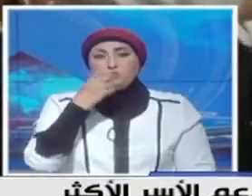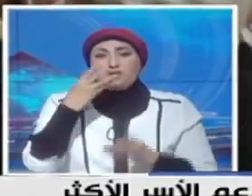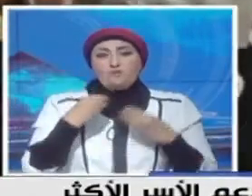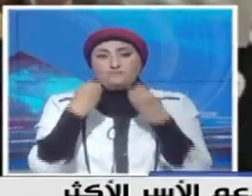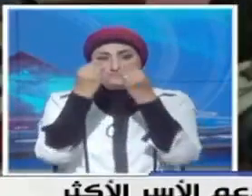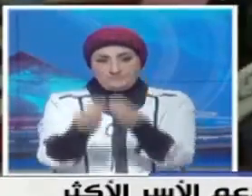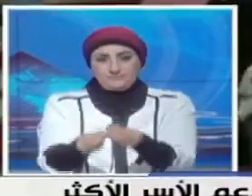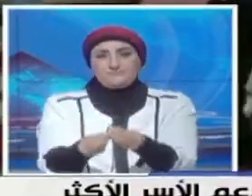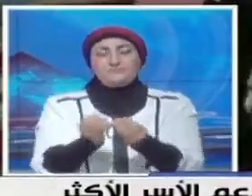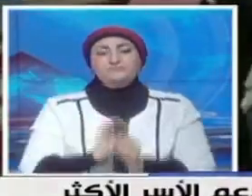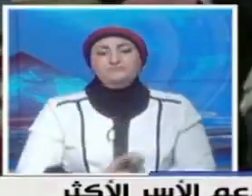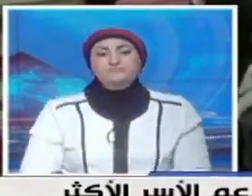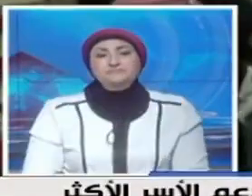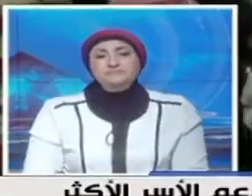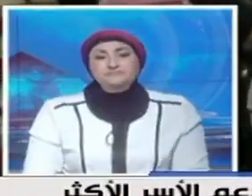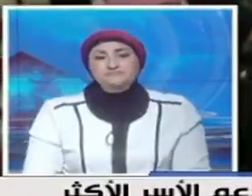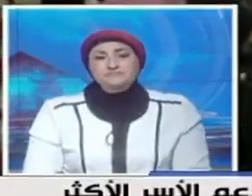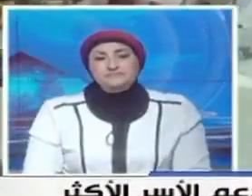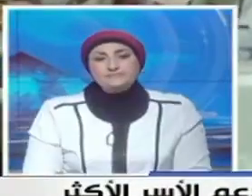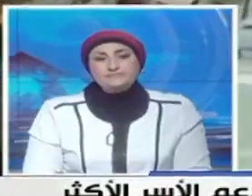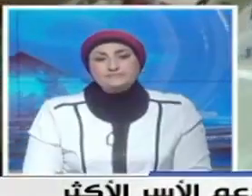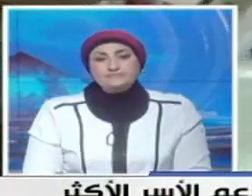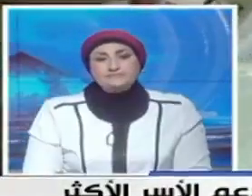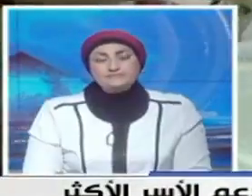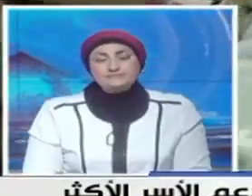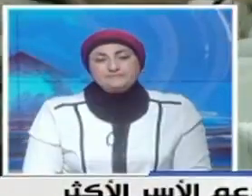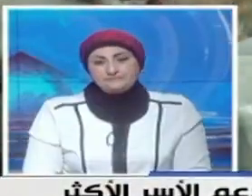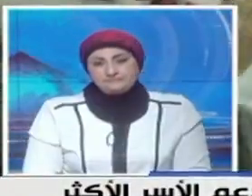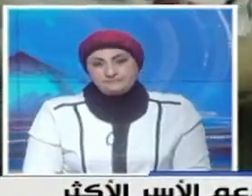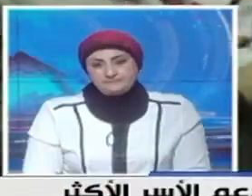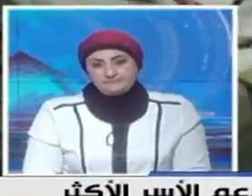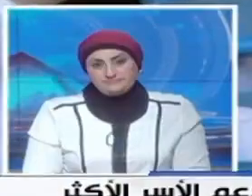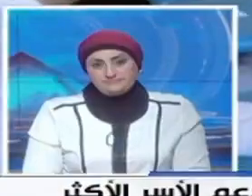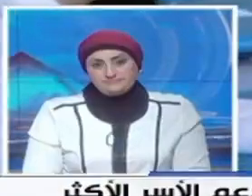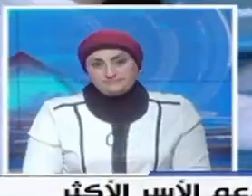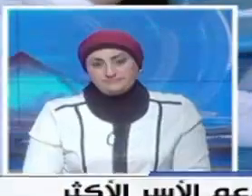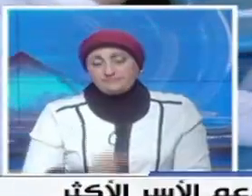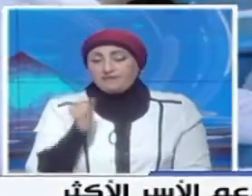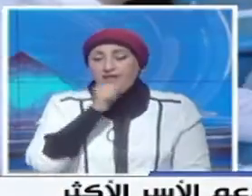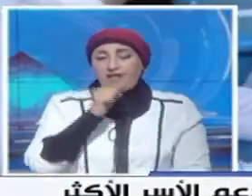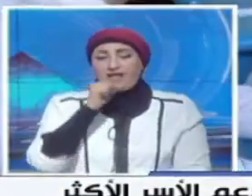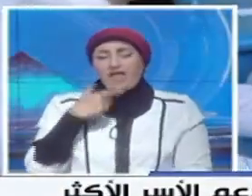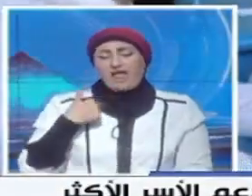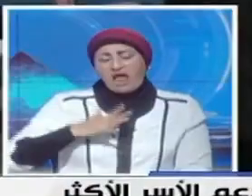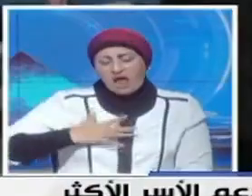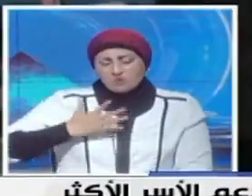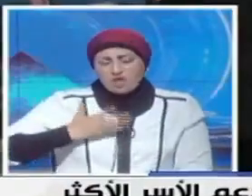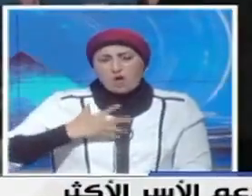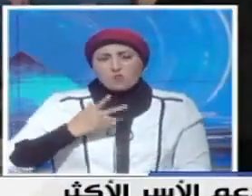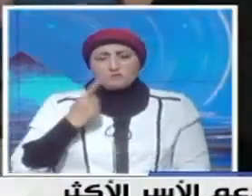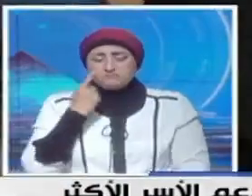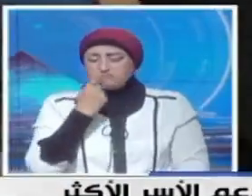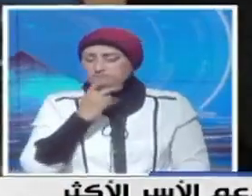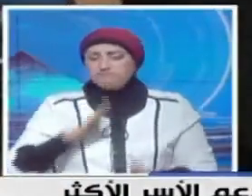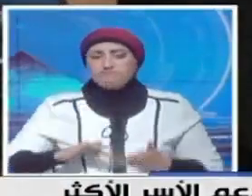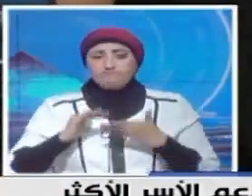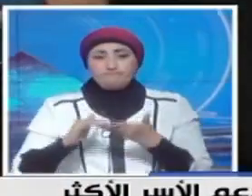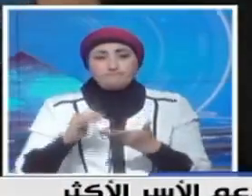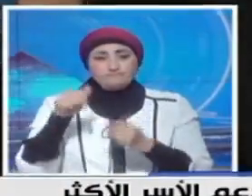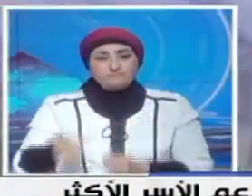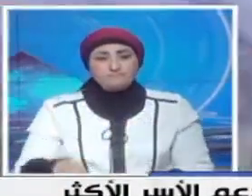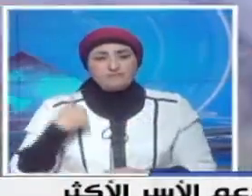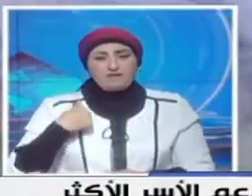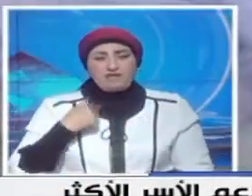لهم. وقت لما تحتاجينا احنا دايما هنا. لمرة حسيت بخوف